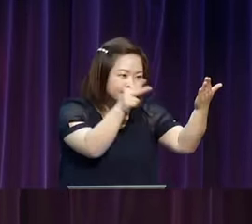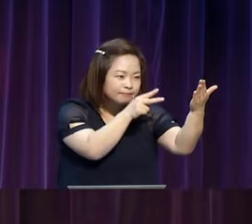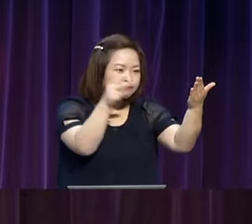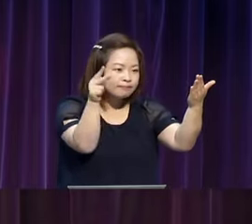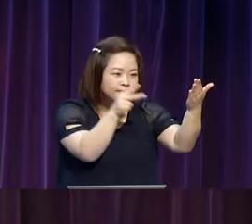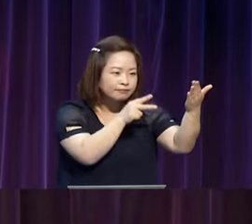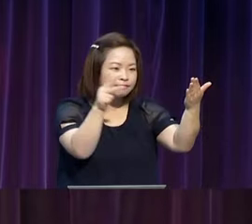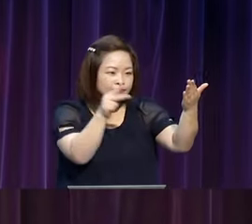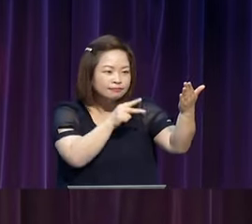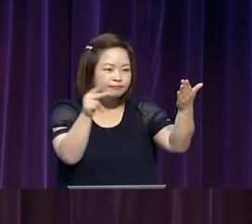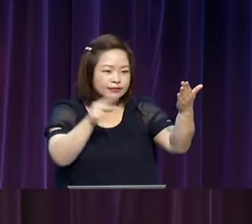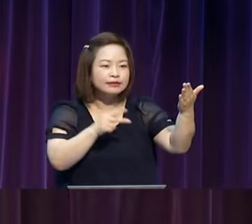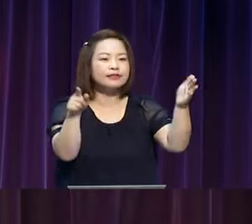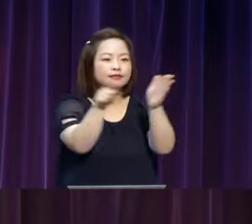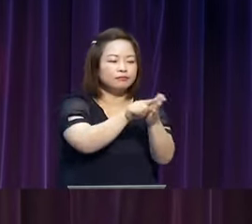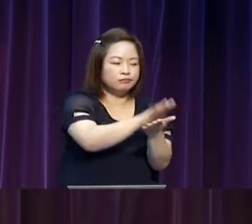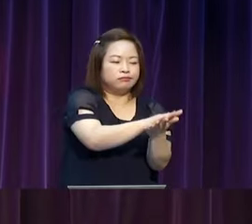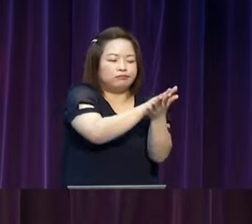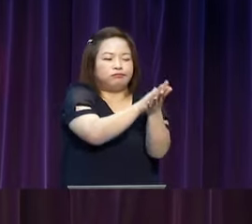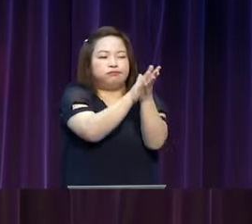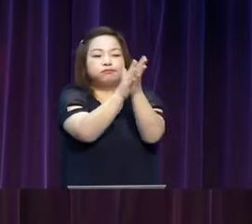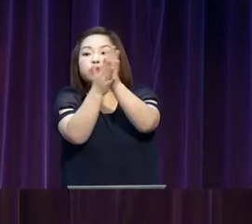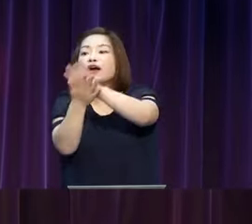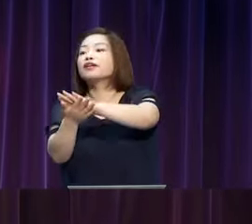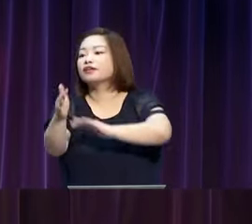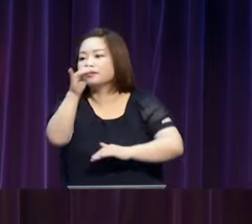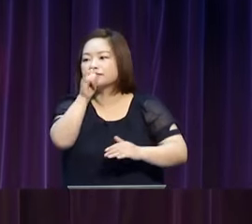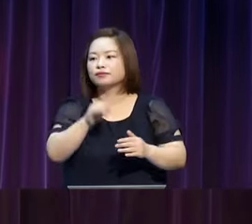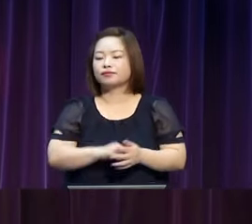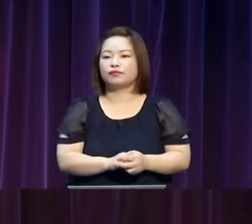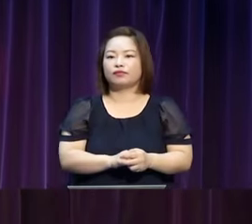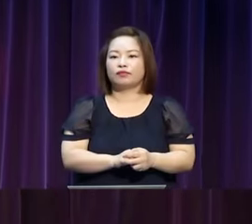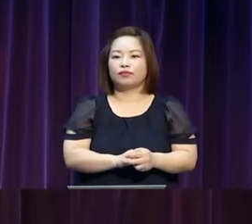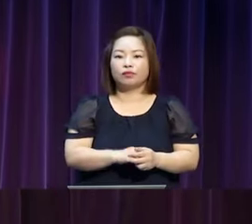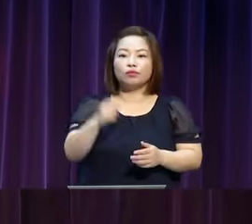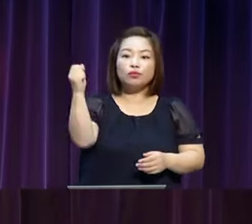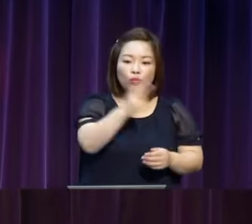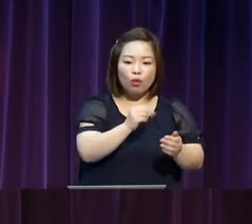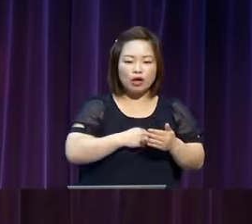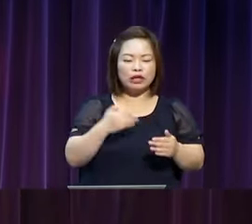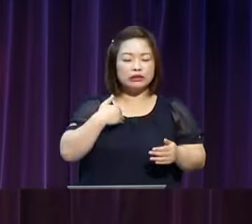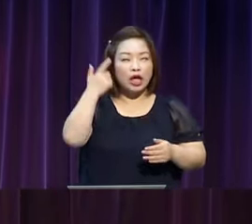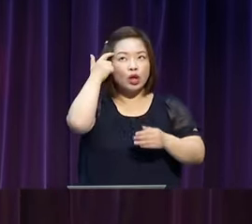있도록 만들어줍니다. 죄를 멀리하게 만들어줘요.